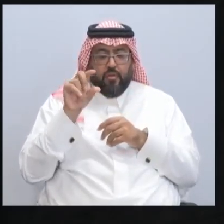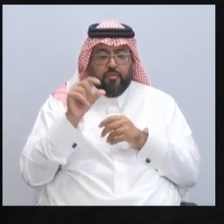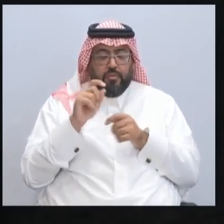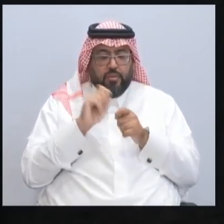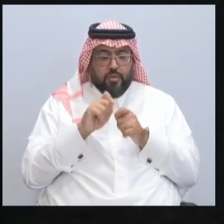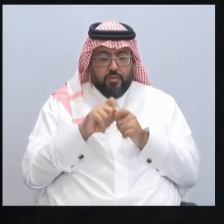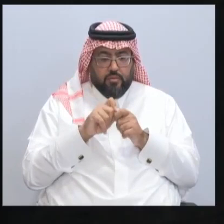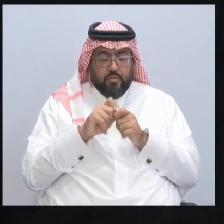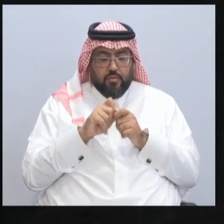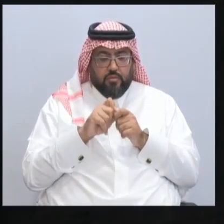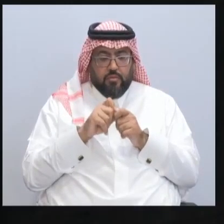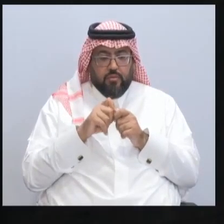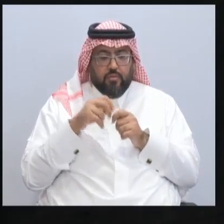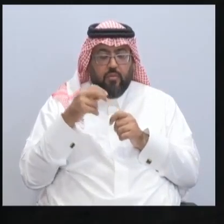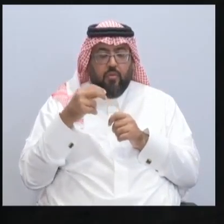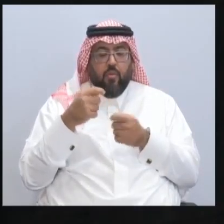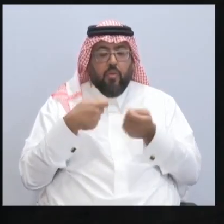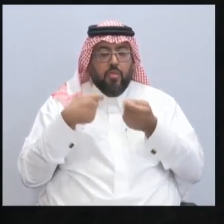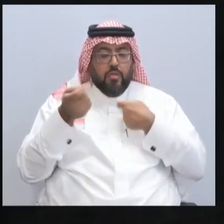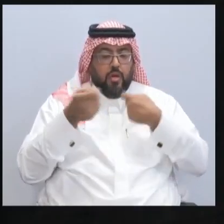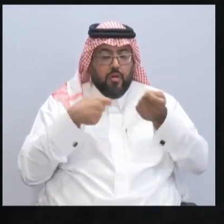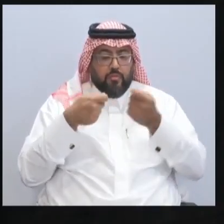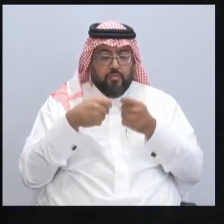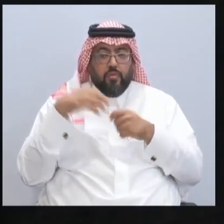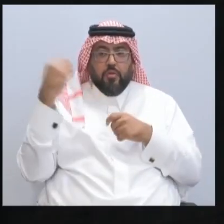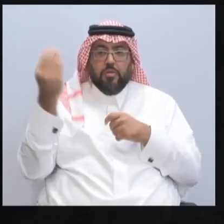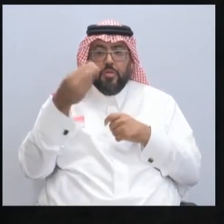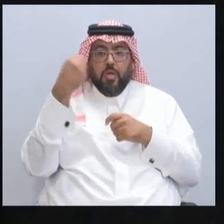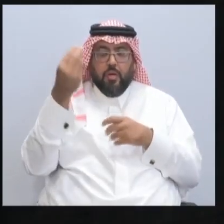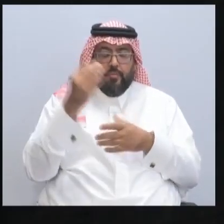والصناعه والتجاره وكذلك